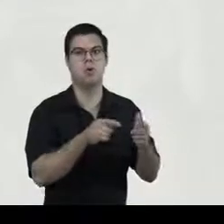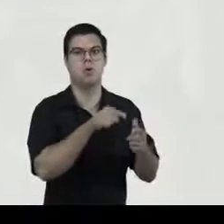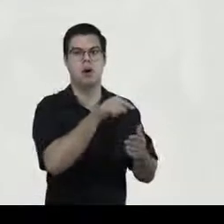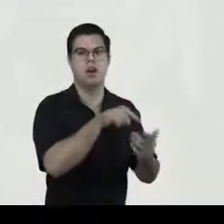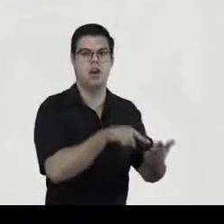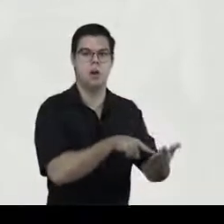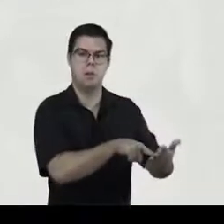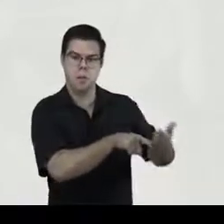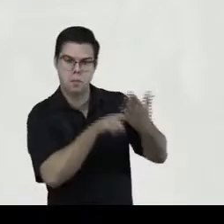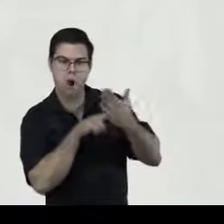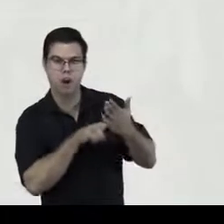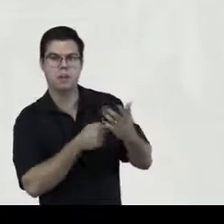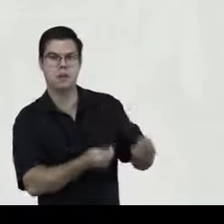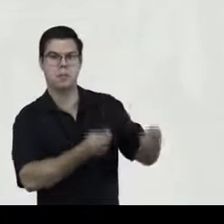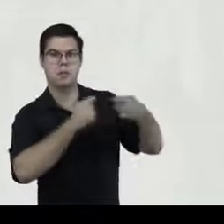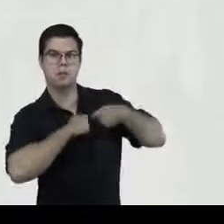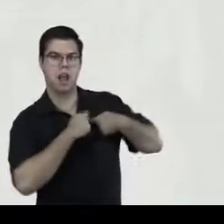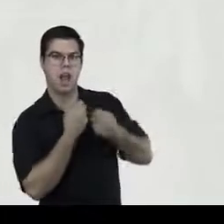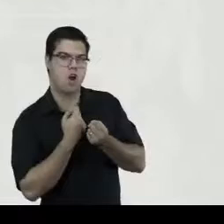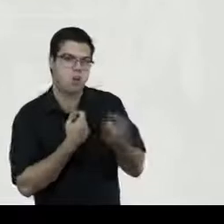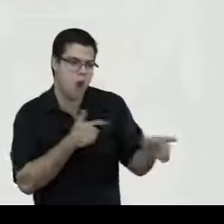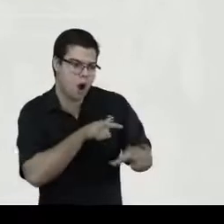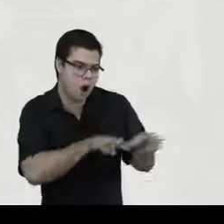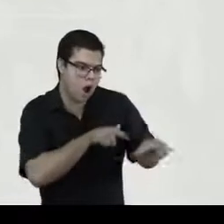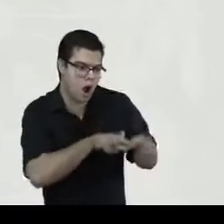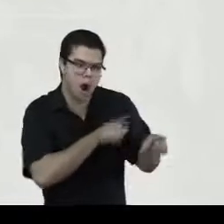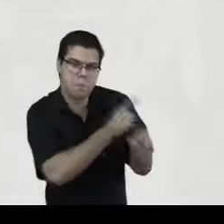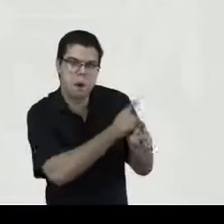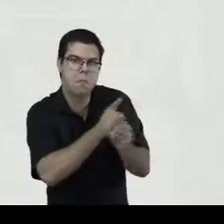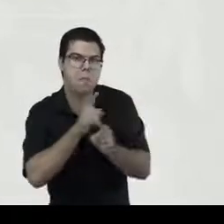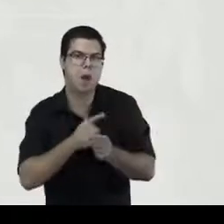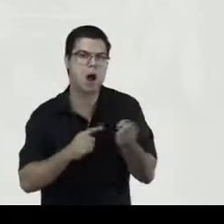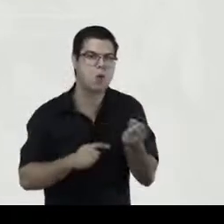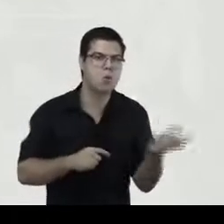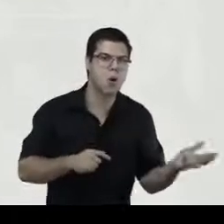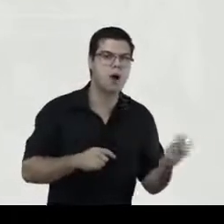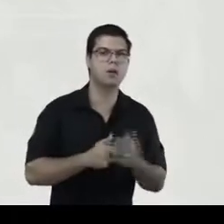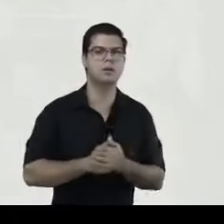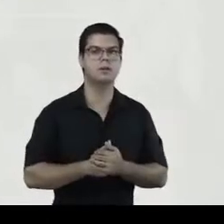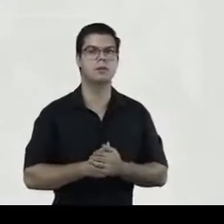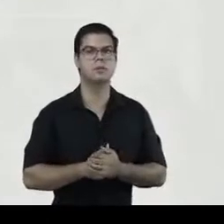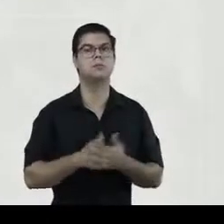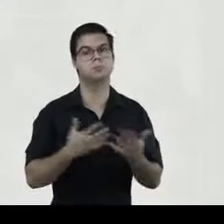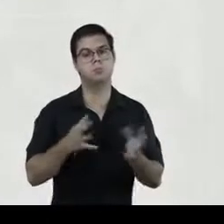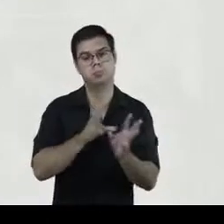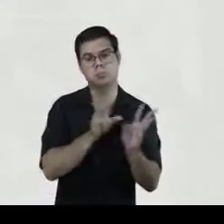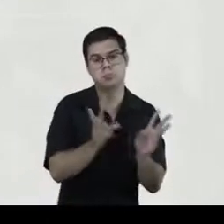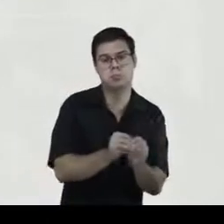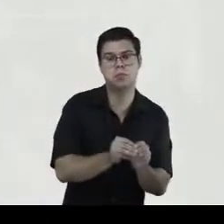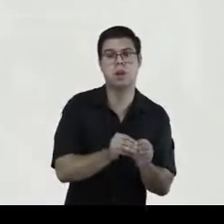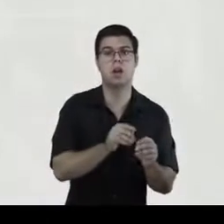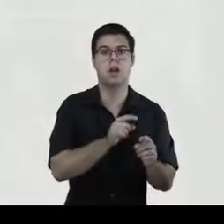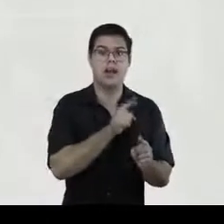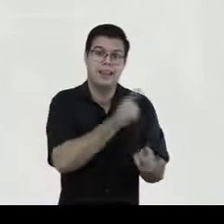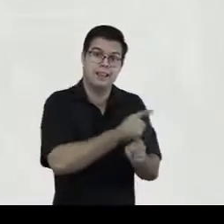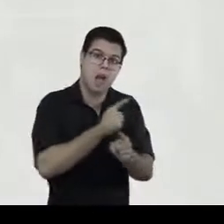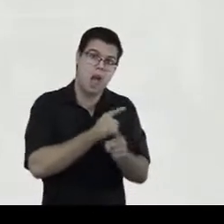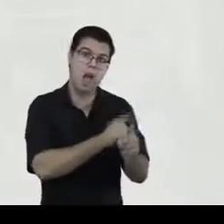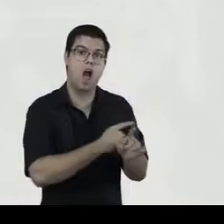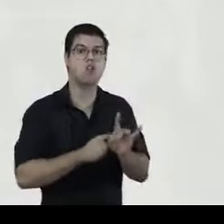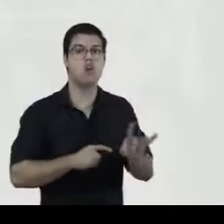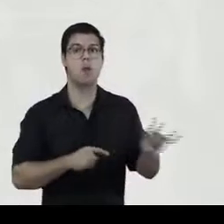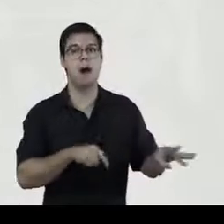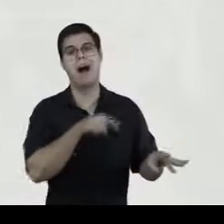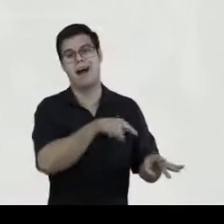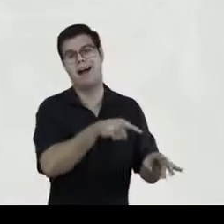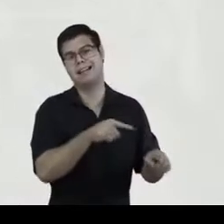Um zum Abschluss zu kommen, automatische Typenerkennung ist sicherlich eine Herausforderung und es ist auch noch nicht gelöst. Wir stehen hier ganz am Anfang